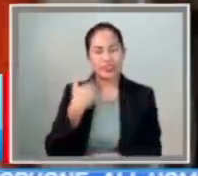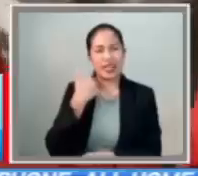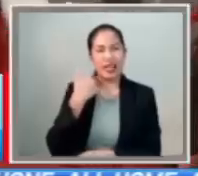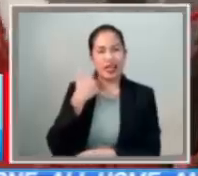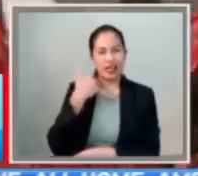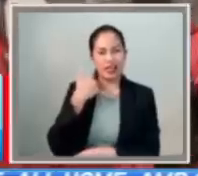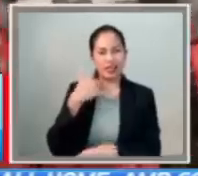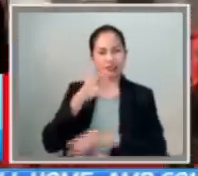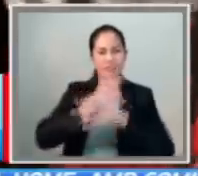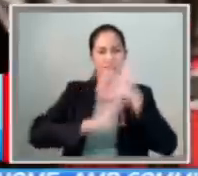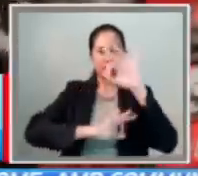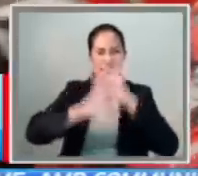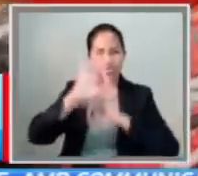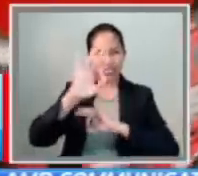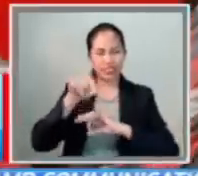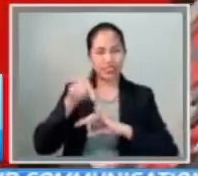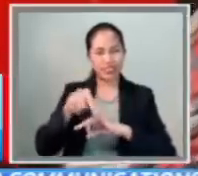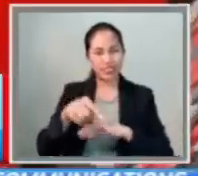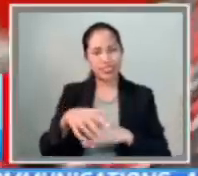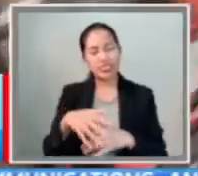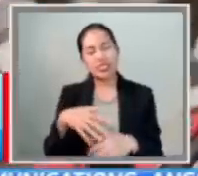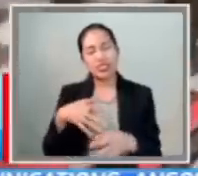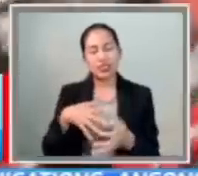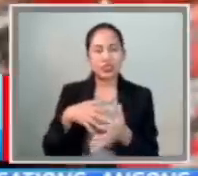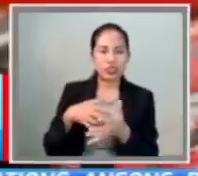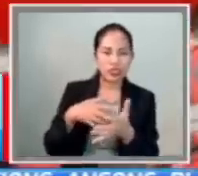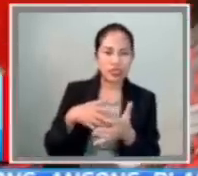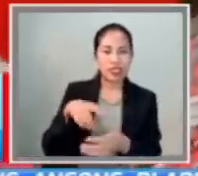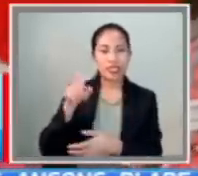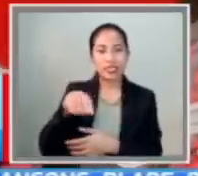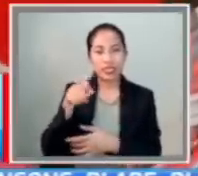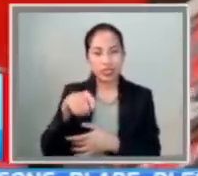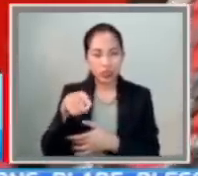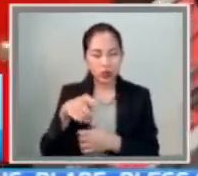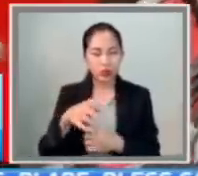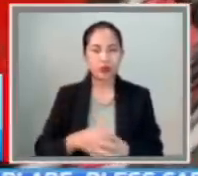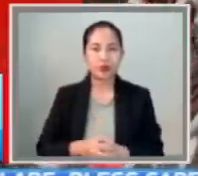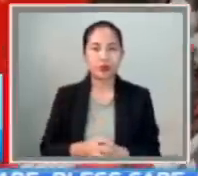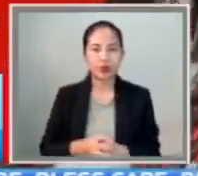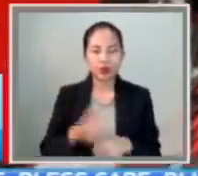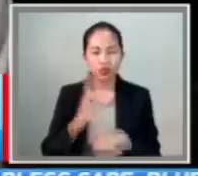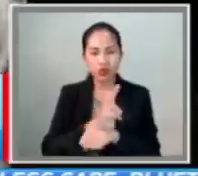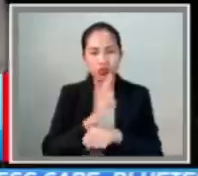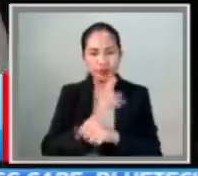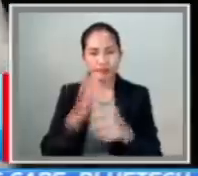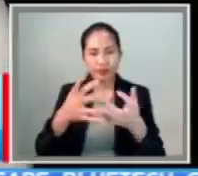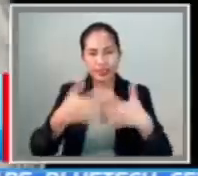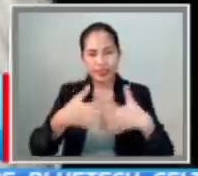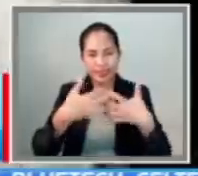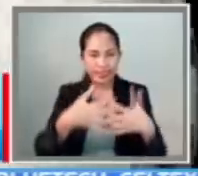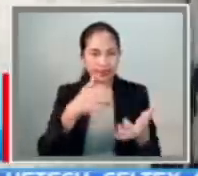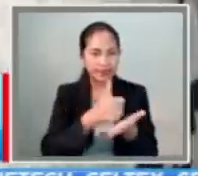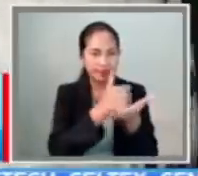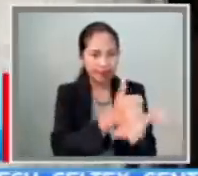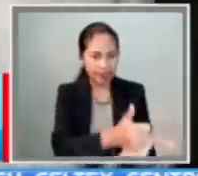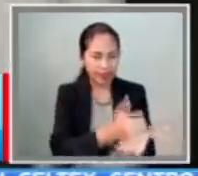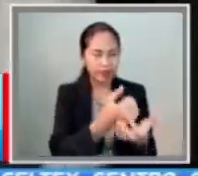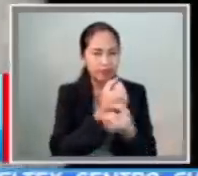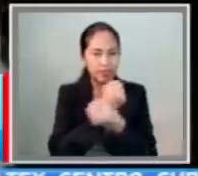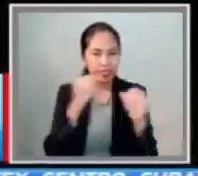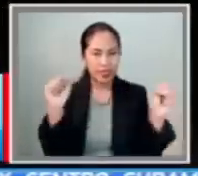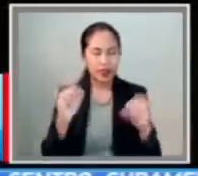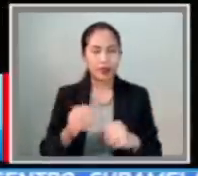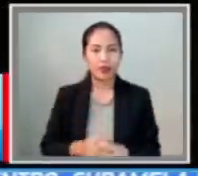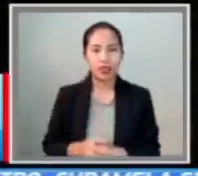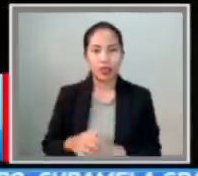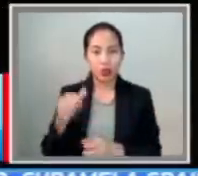truck. Kinailangang gumamit ng hydraulics, spread cutter at iba pang kagamitan para maialis siya. Napasugod sa lugar ang asawa ni